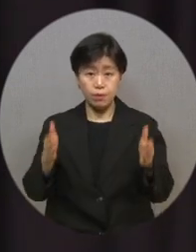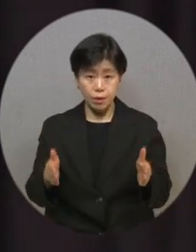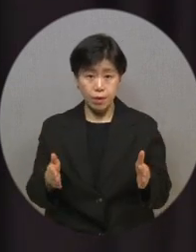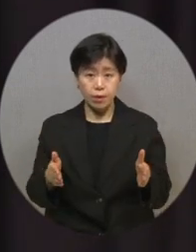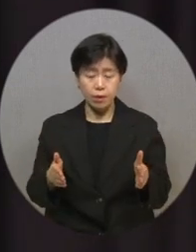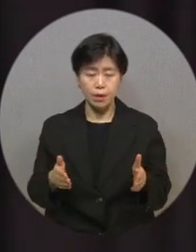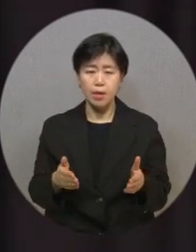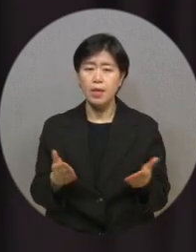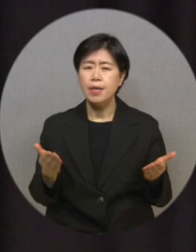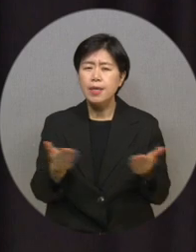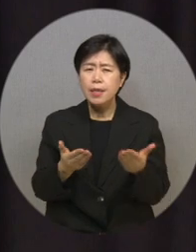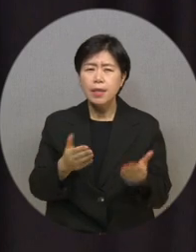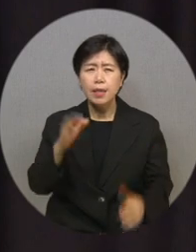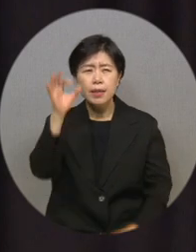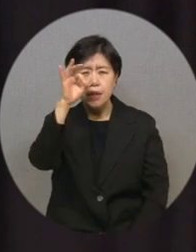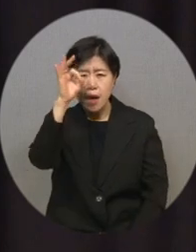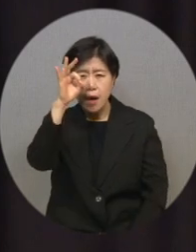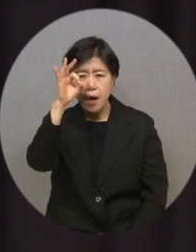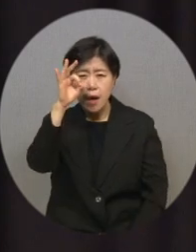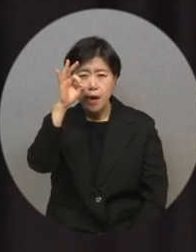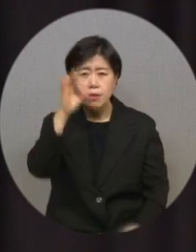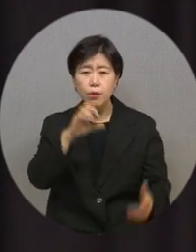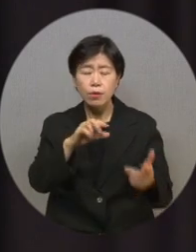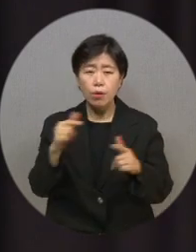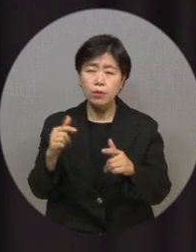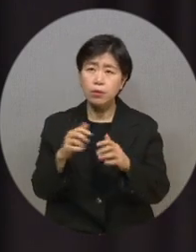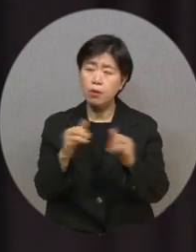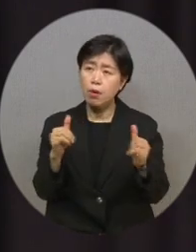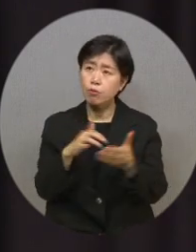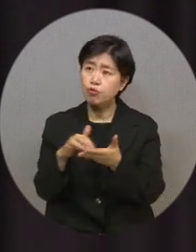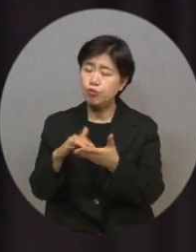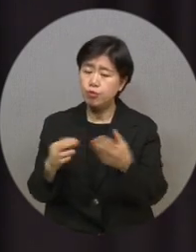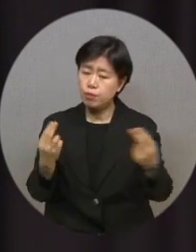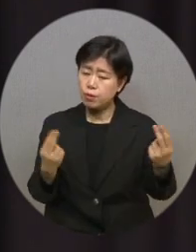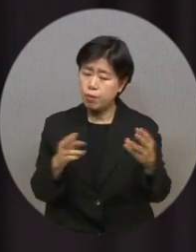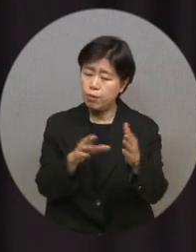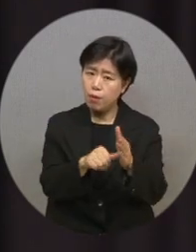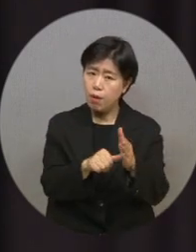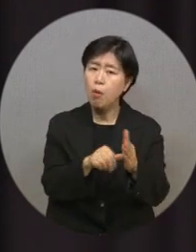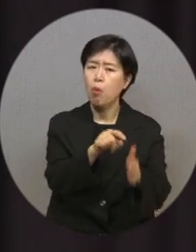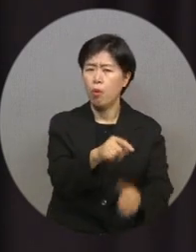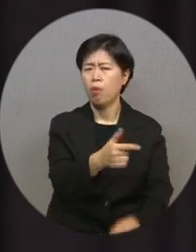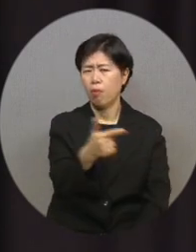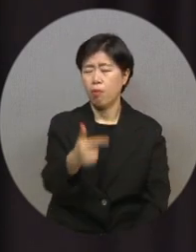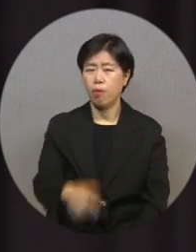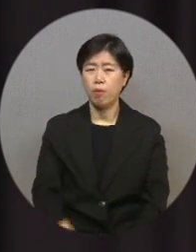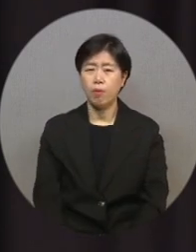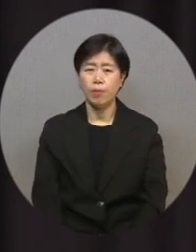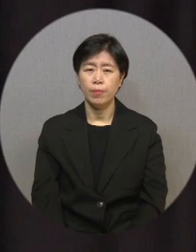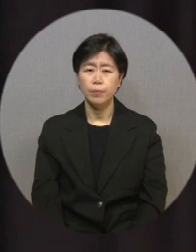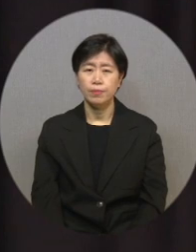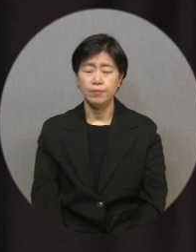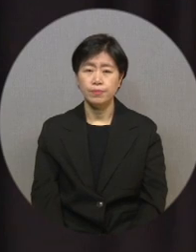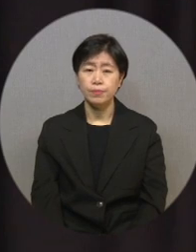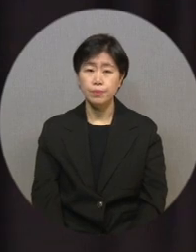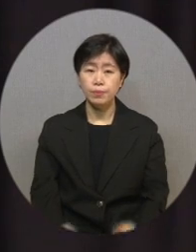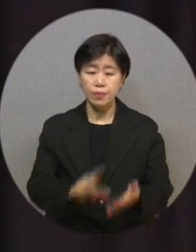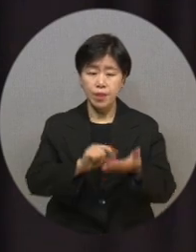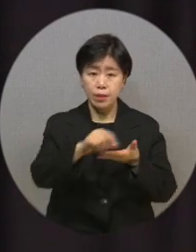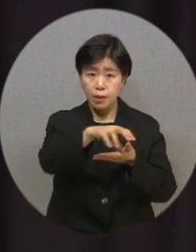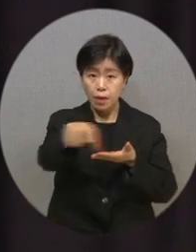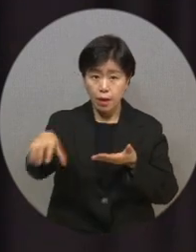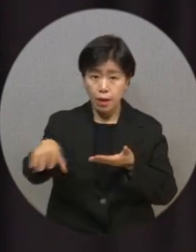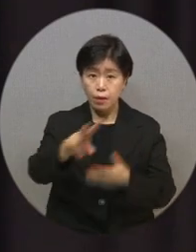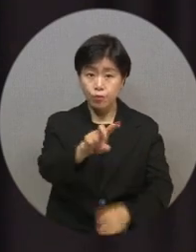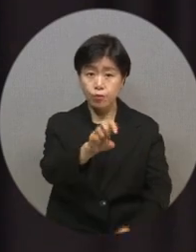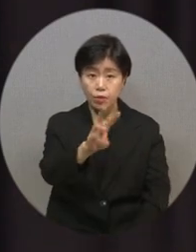취업 인원으로 보면 굉장히 많은 인원입니다 그래서 그런 부분에 이제 공단이 특화돼 하는데 이거는 아까 지사 23개에서 직접적인